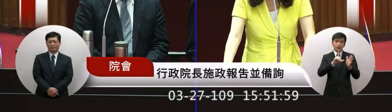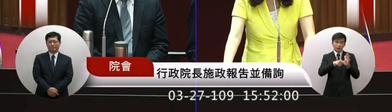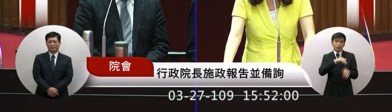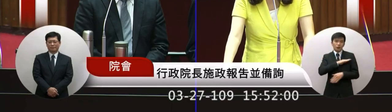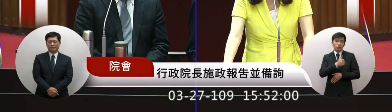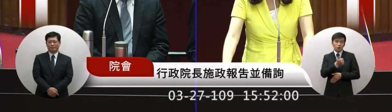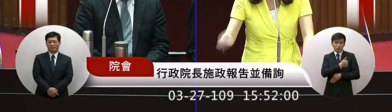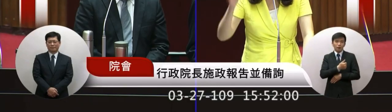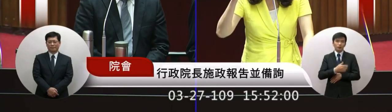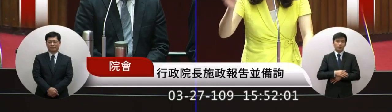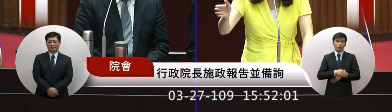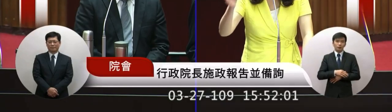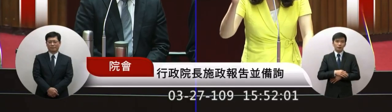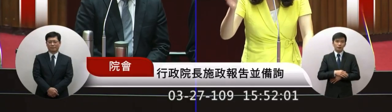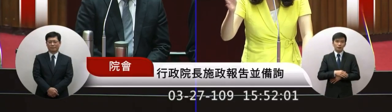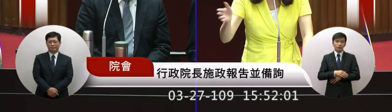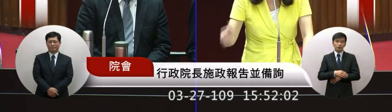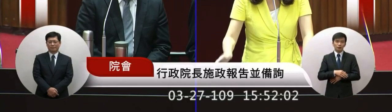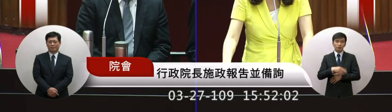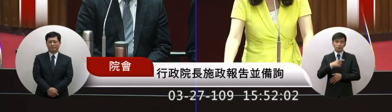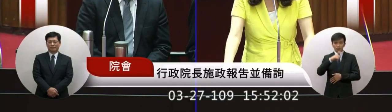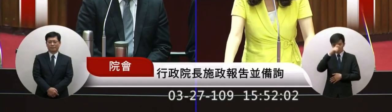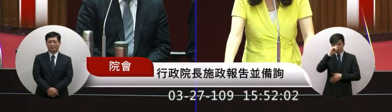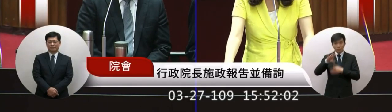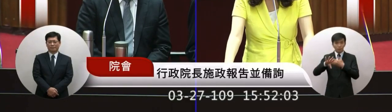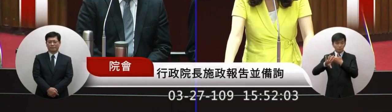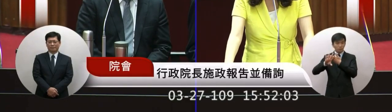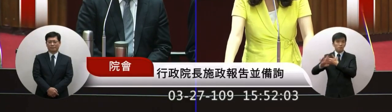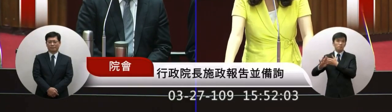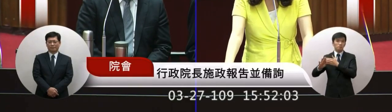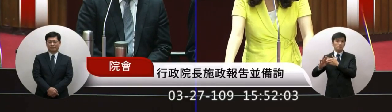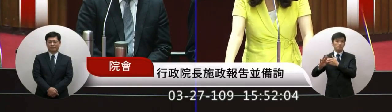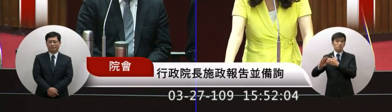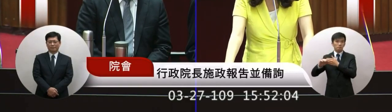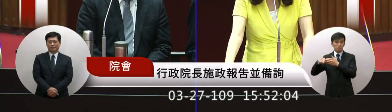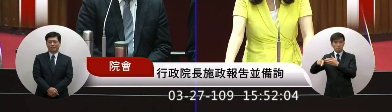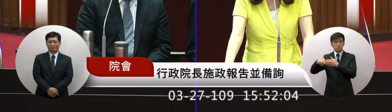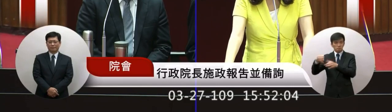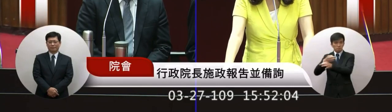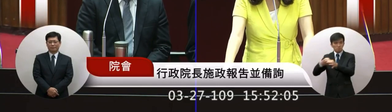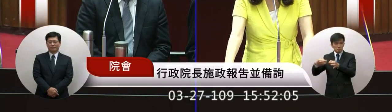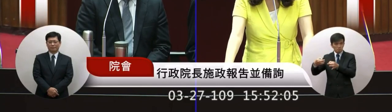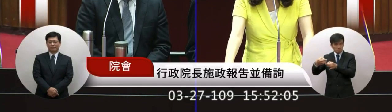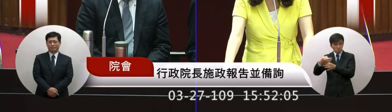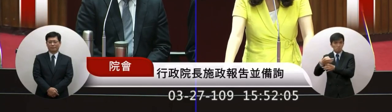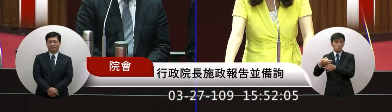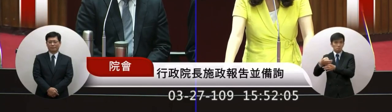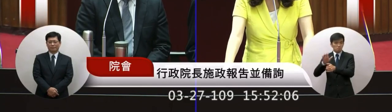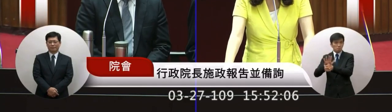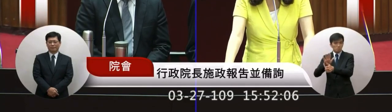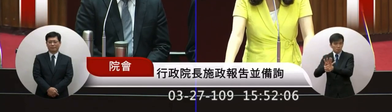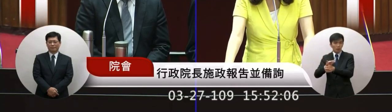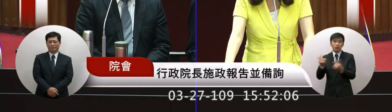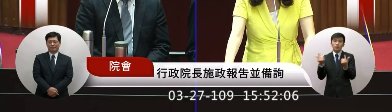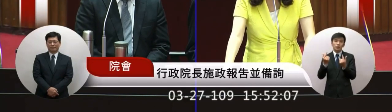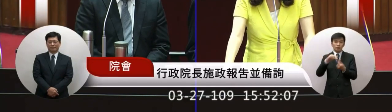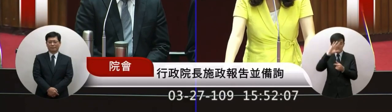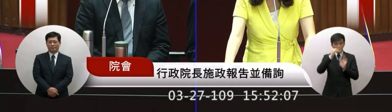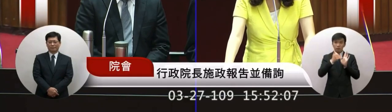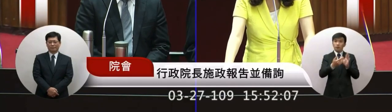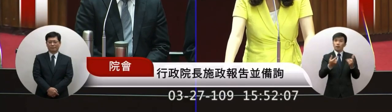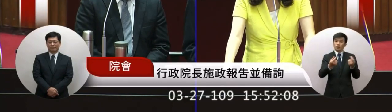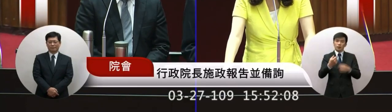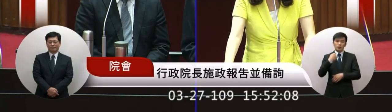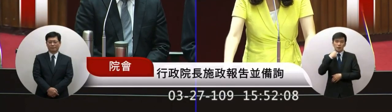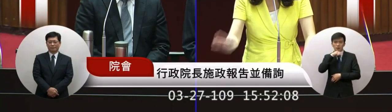我们也希望在另外一条战线上面也能够跟防疫一样有一个傲视全球